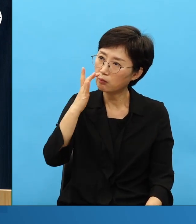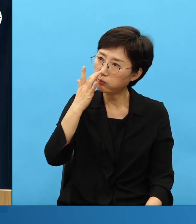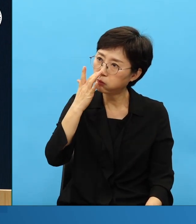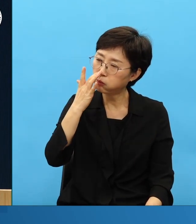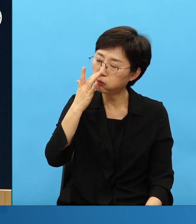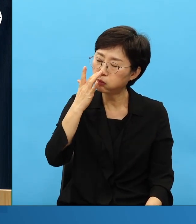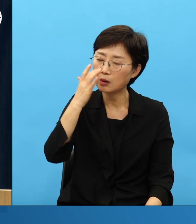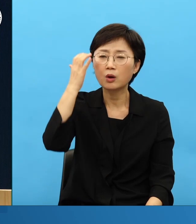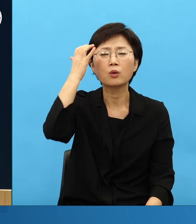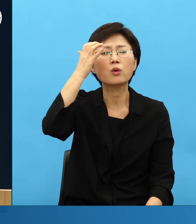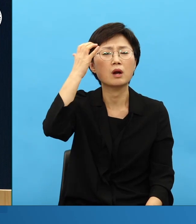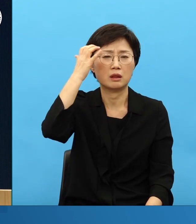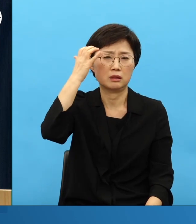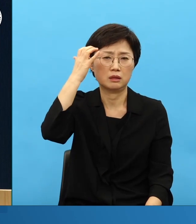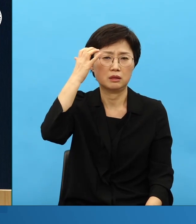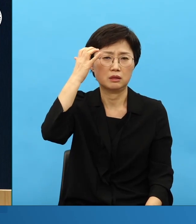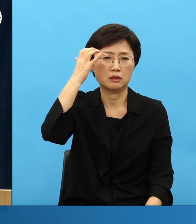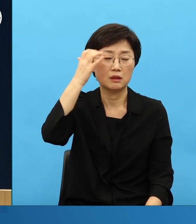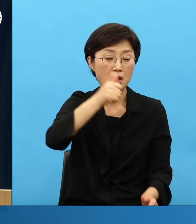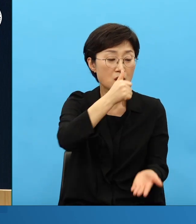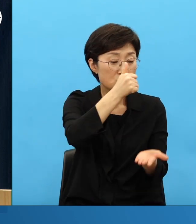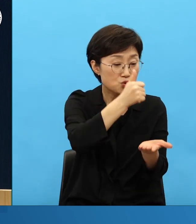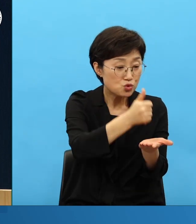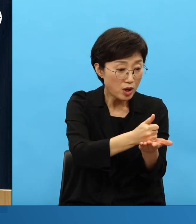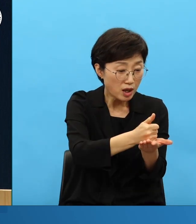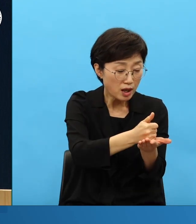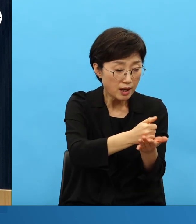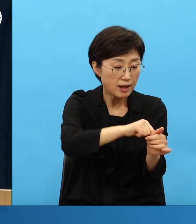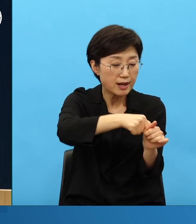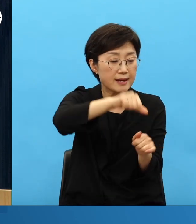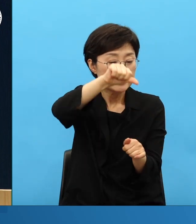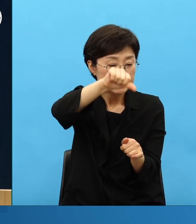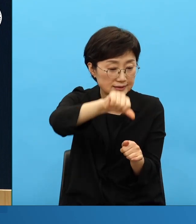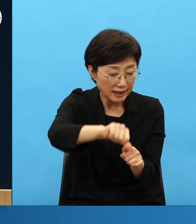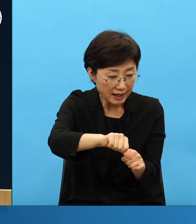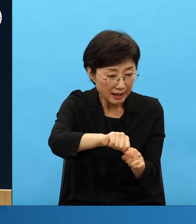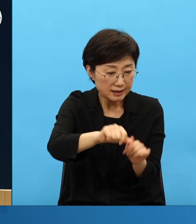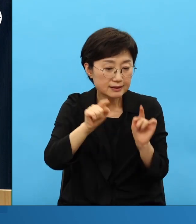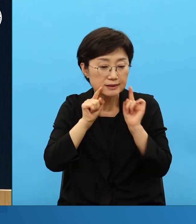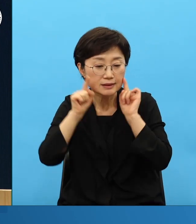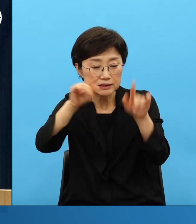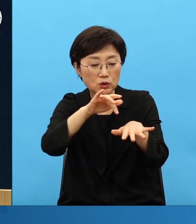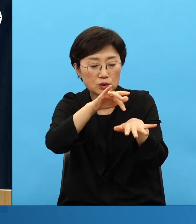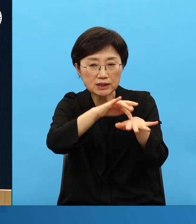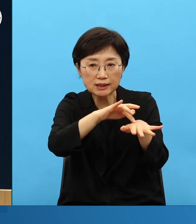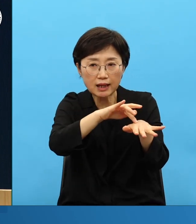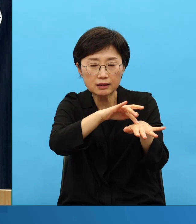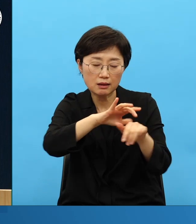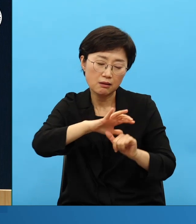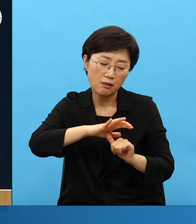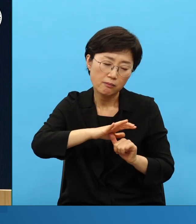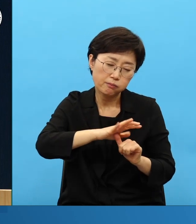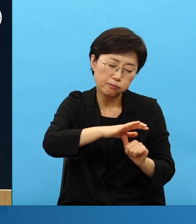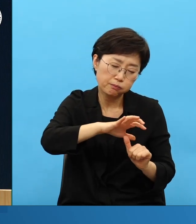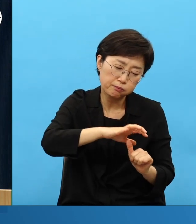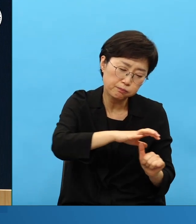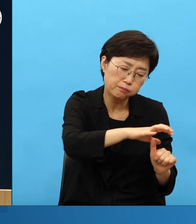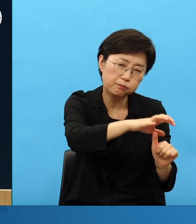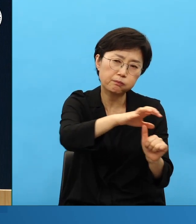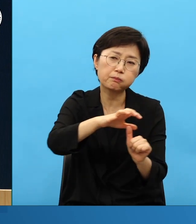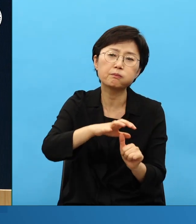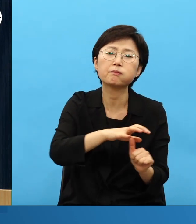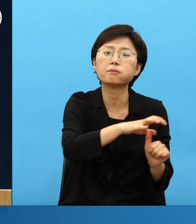term, then we'll be in 재앙과 big trouble. 사단과 지옥병에서 전혀 빠져나올 수 없어요. There's absolutely no way apart from this name for us to come out from under the 성경은